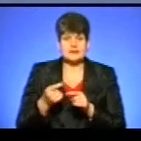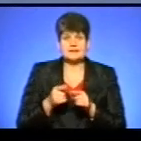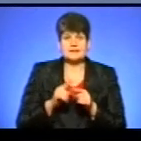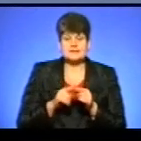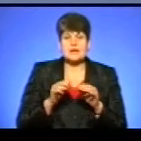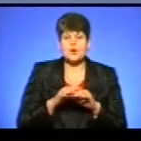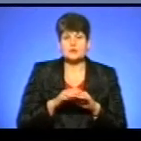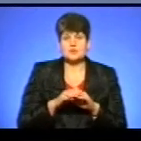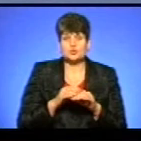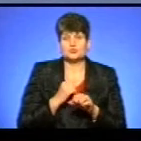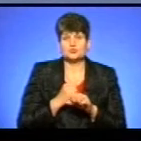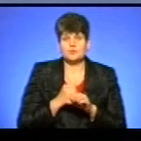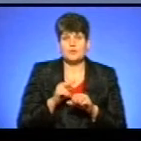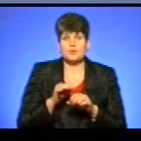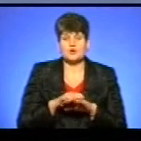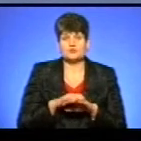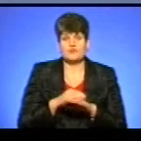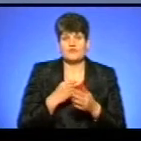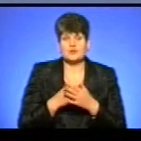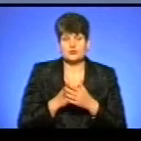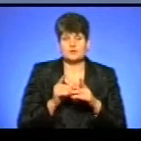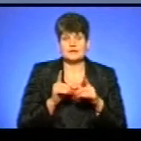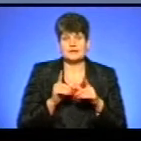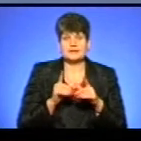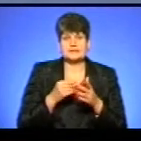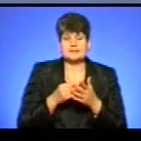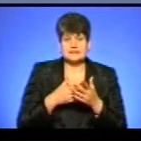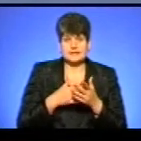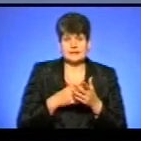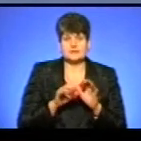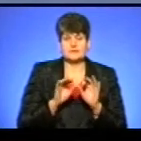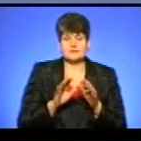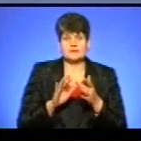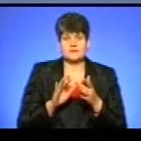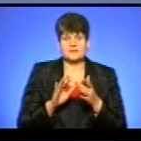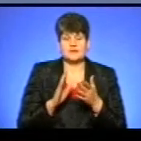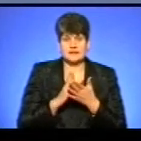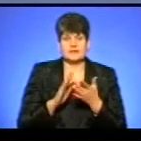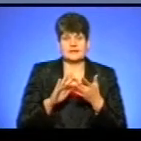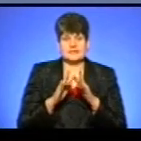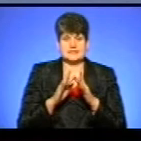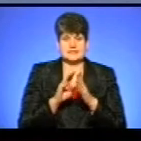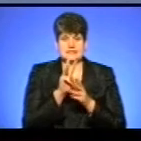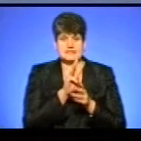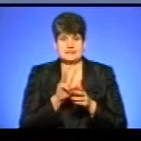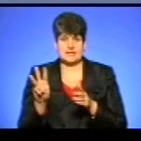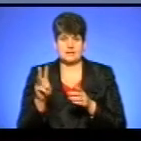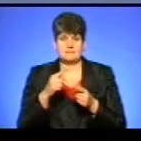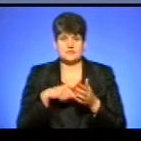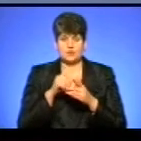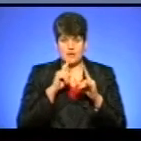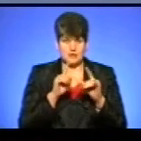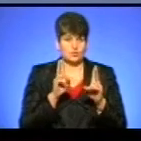це розрахунок, який зроблений по розрахунку вартості тарифу, оприлюднений на сайті Тернопільської міської ради. І сьогодні будь-хто з